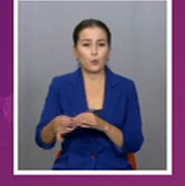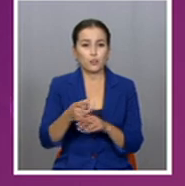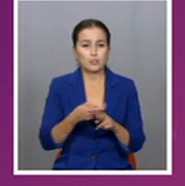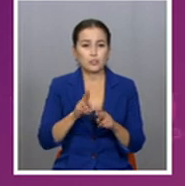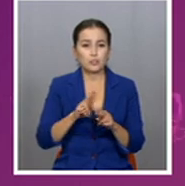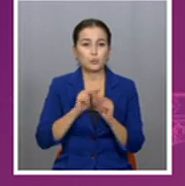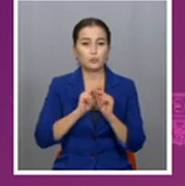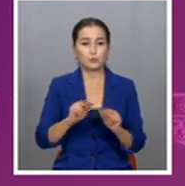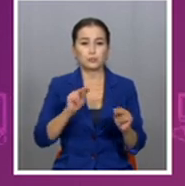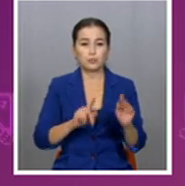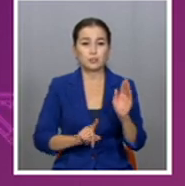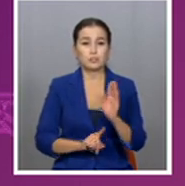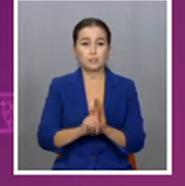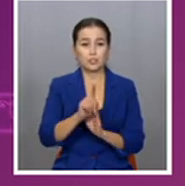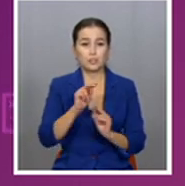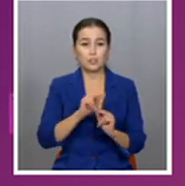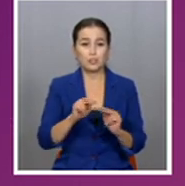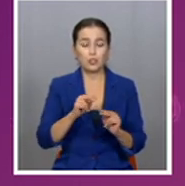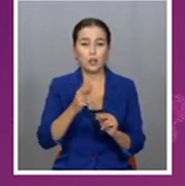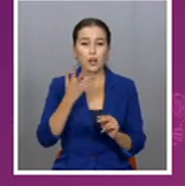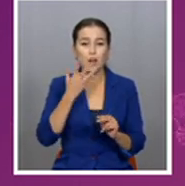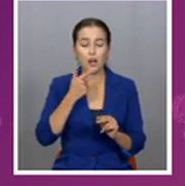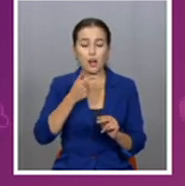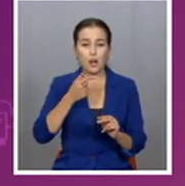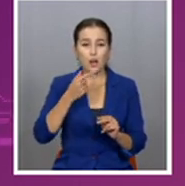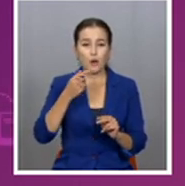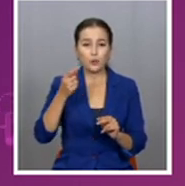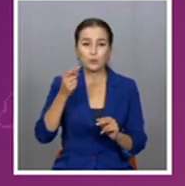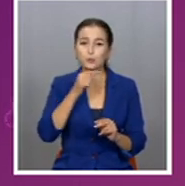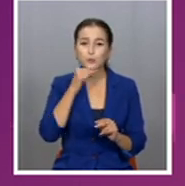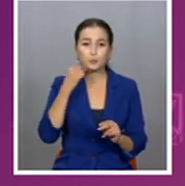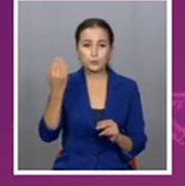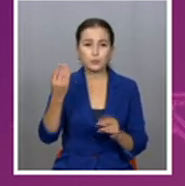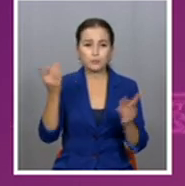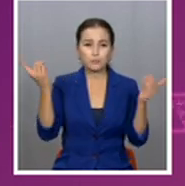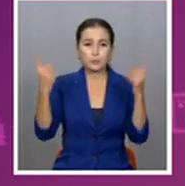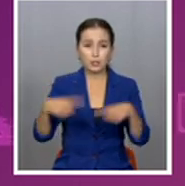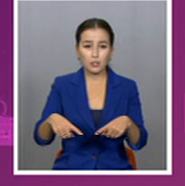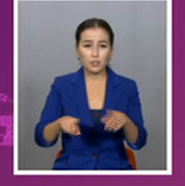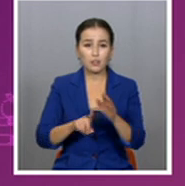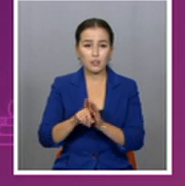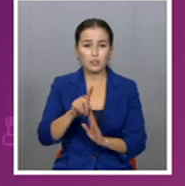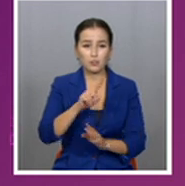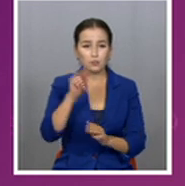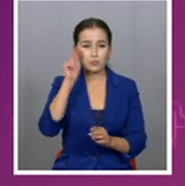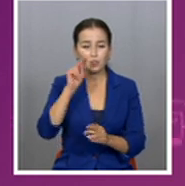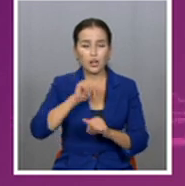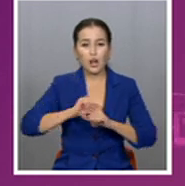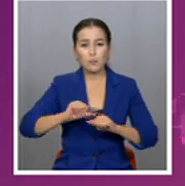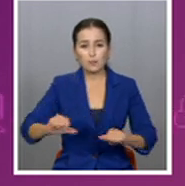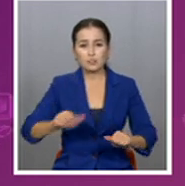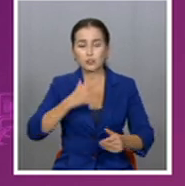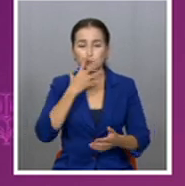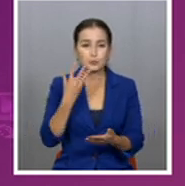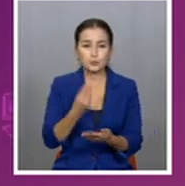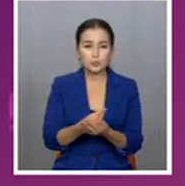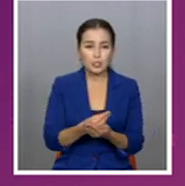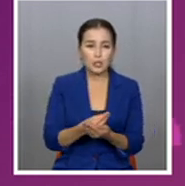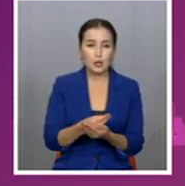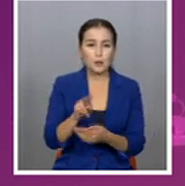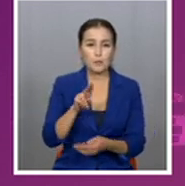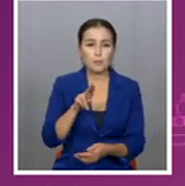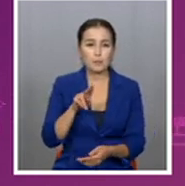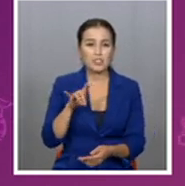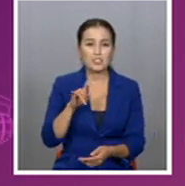бастаған Сәкен, патша үкіметі құлағаннан кейін Ақмолада ұйымдасқан совдептің оқу ағарту комиссары және президиумының